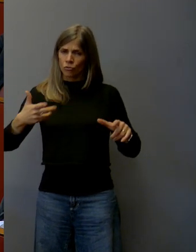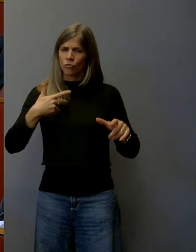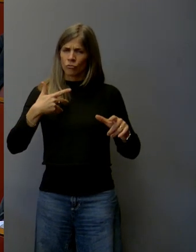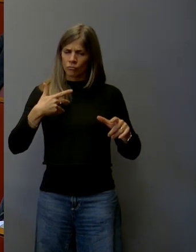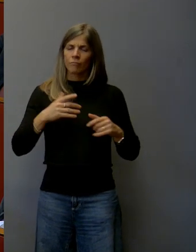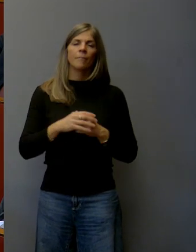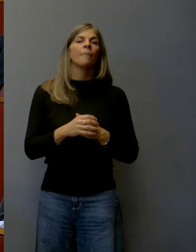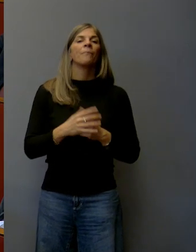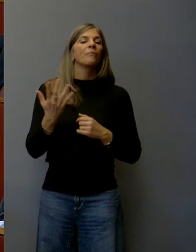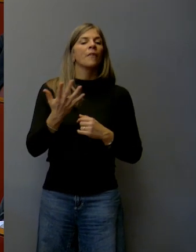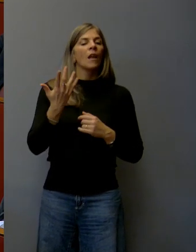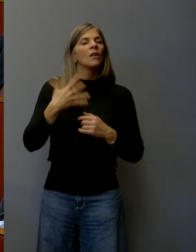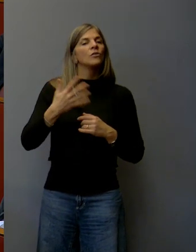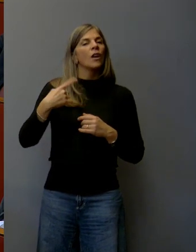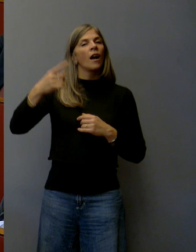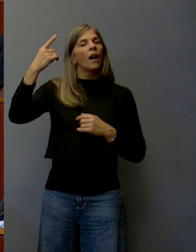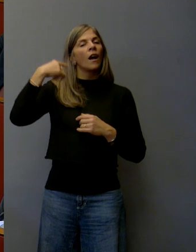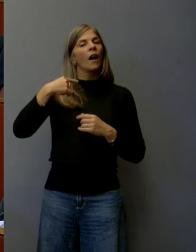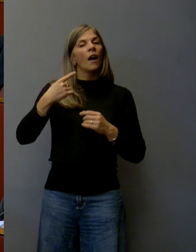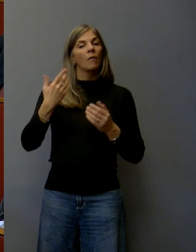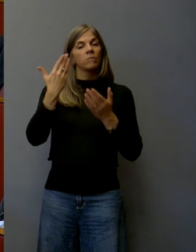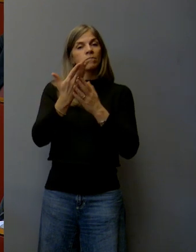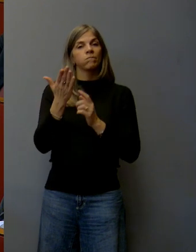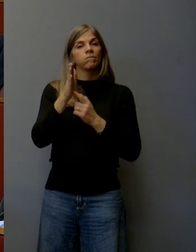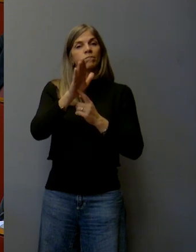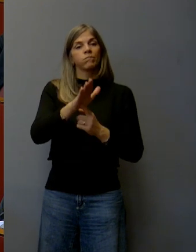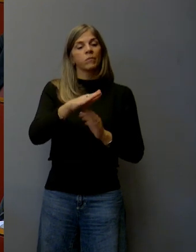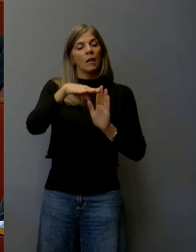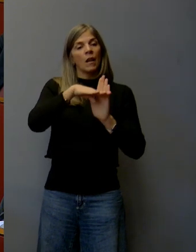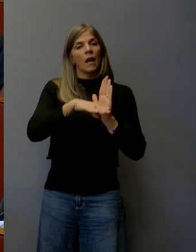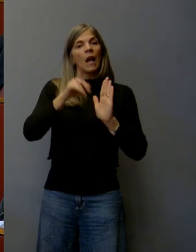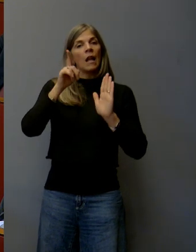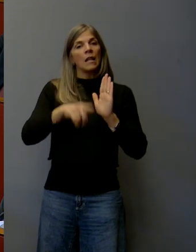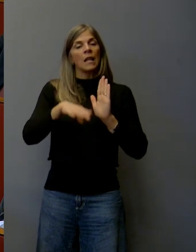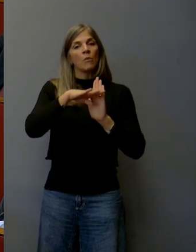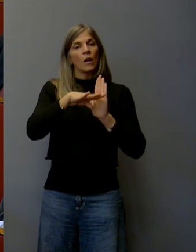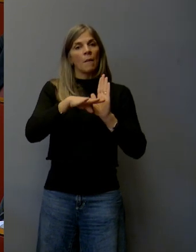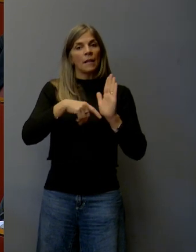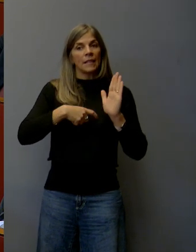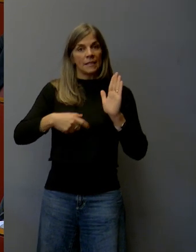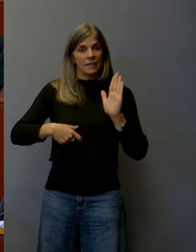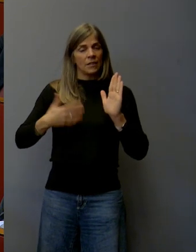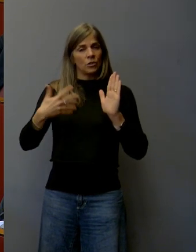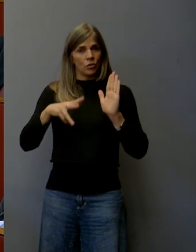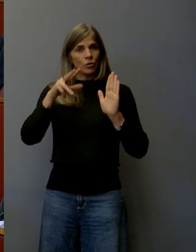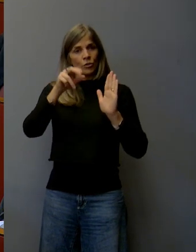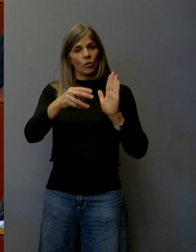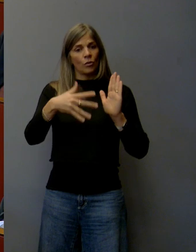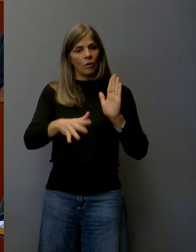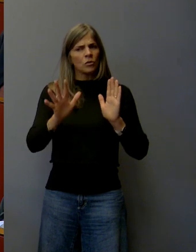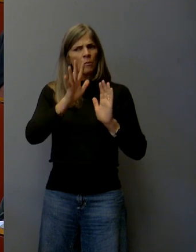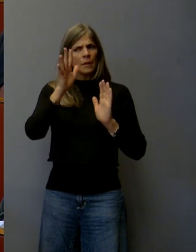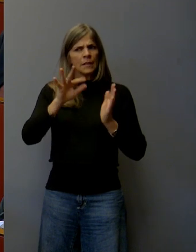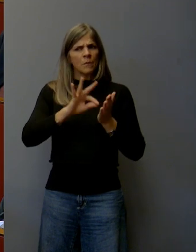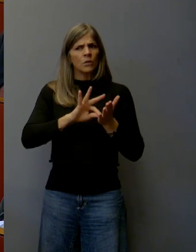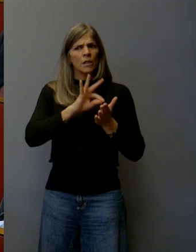delle linee programmatiche del sindaco e se non ricordo male ma penso proprio di no mi ordine del giorno era stato accolto